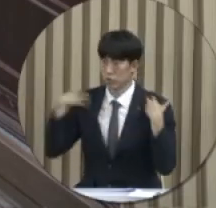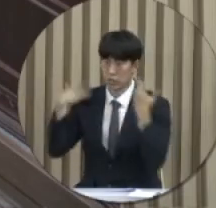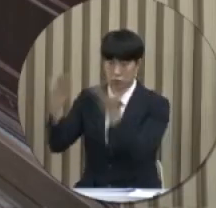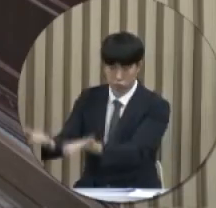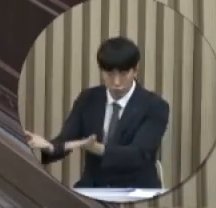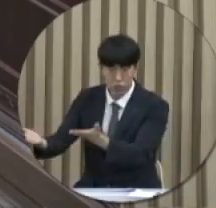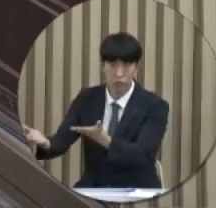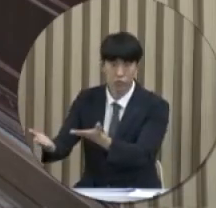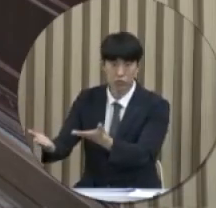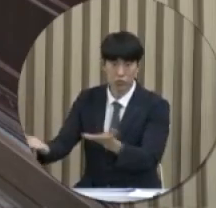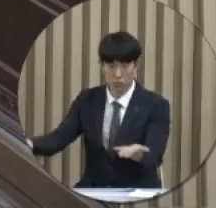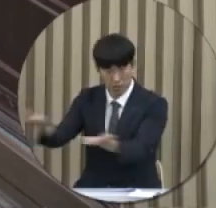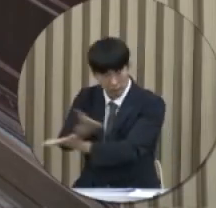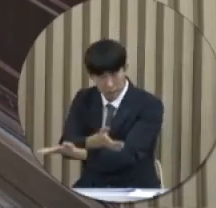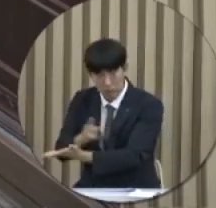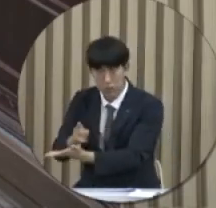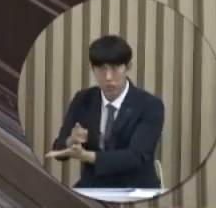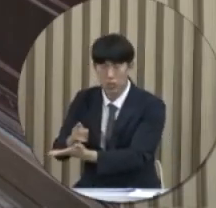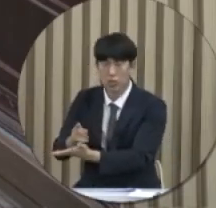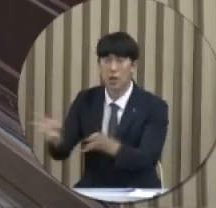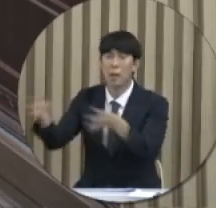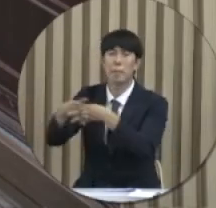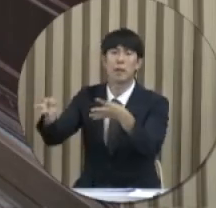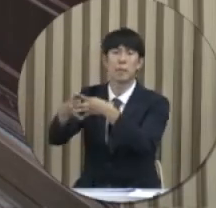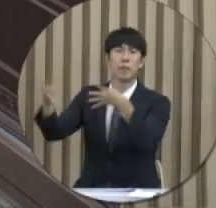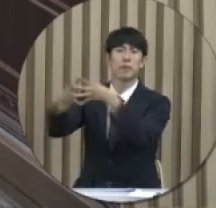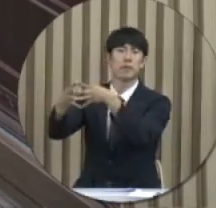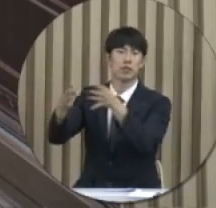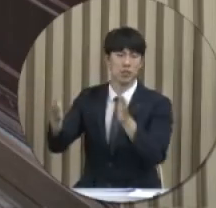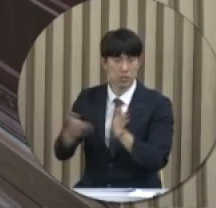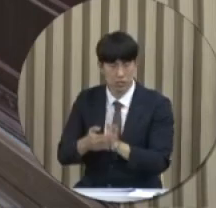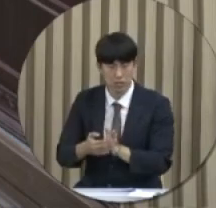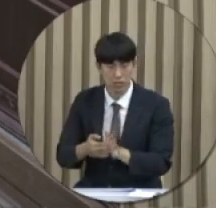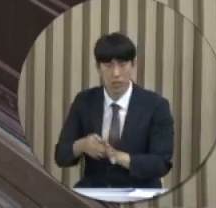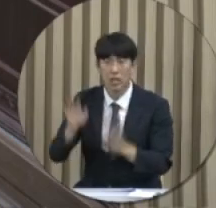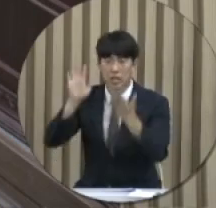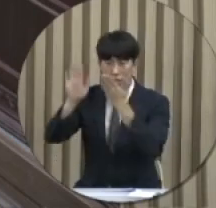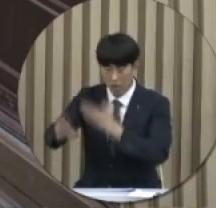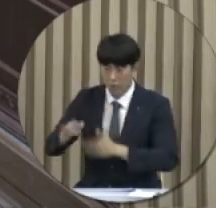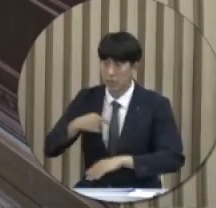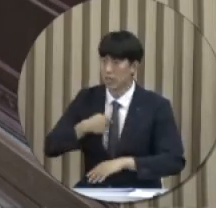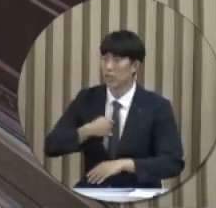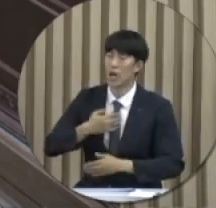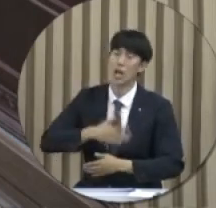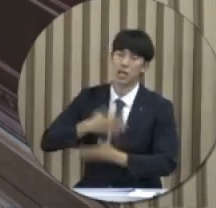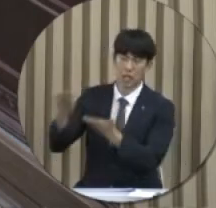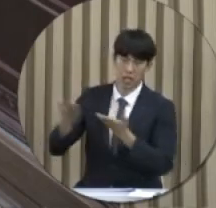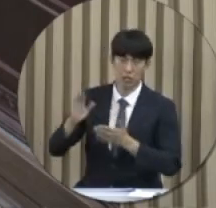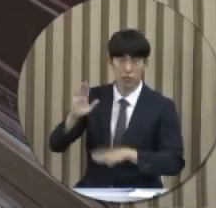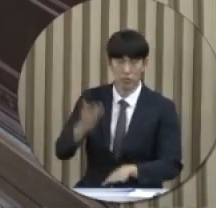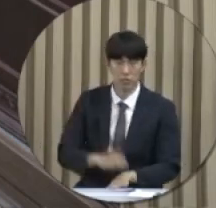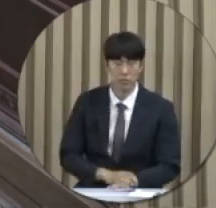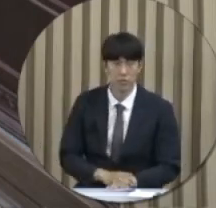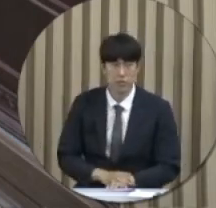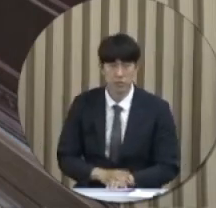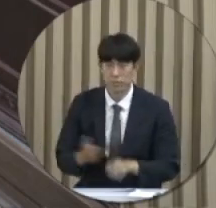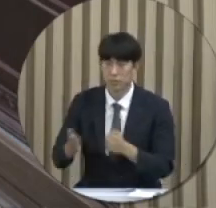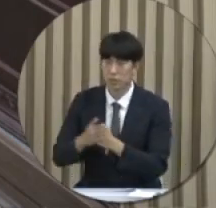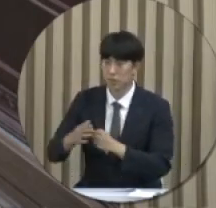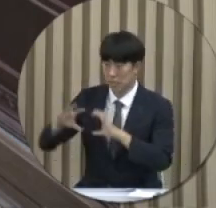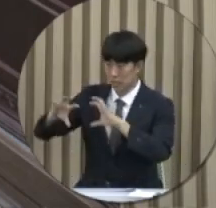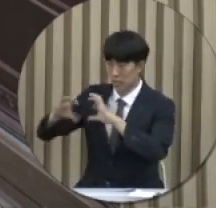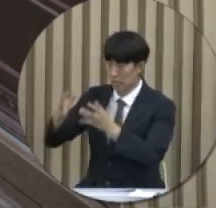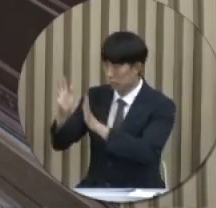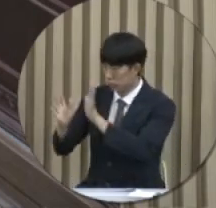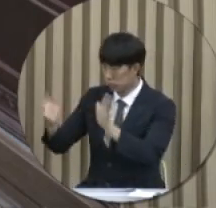그렇게 하자 해서 산림청 최고위까지 거의 다 합의를 본 상태였어요. 그 이후에 제가 그걸 알게 됐습니다. 그래서